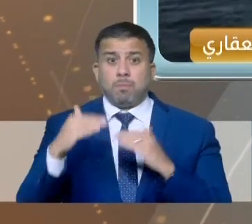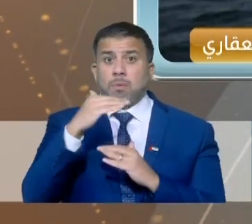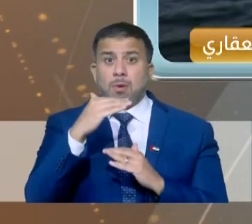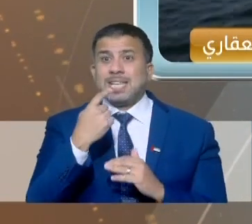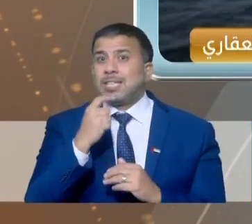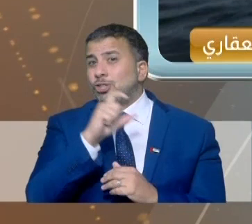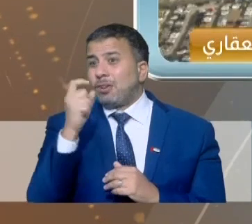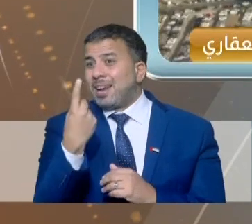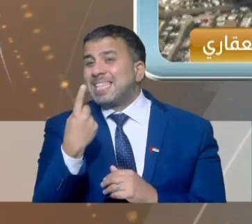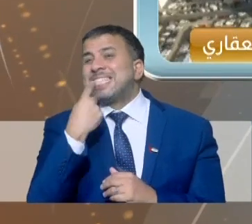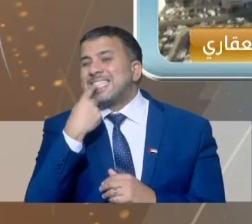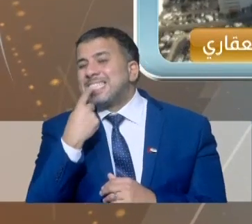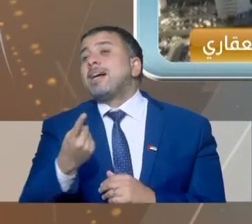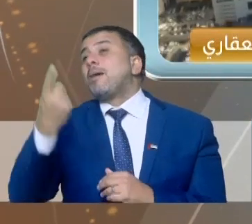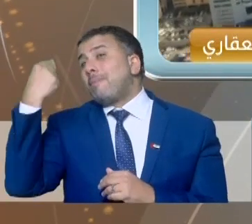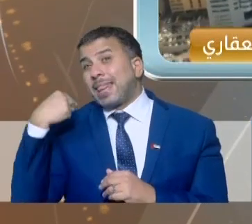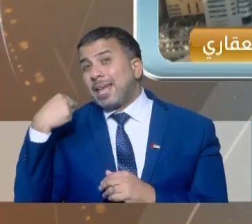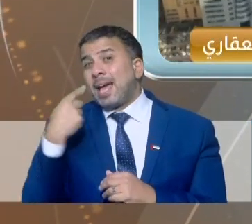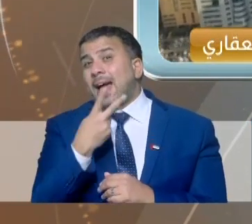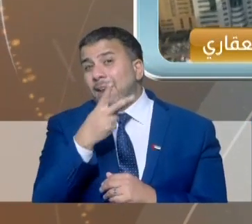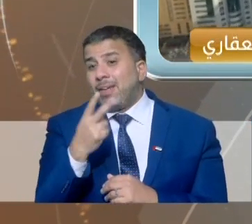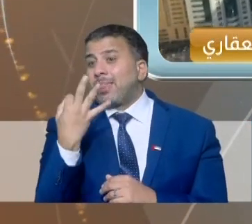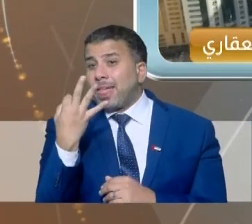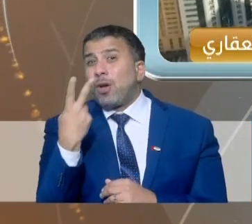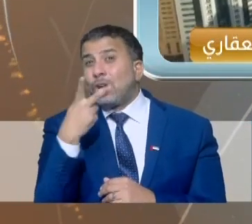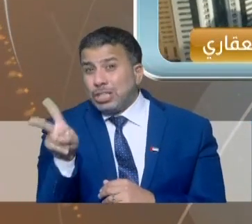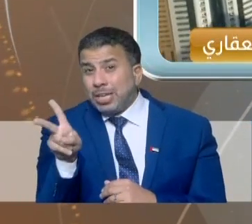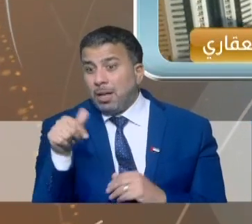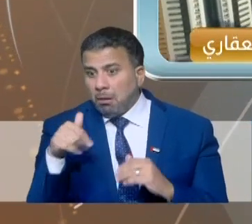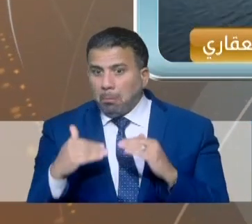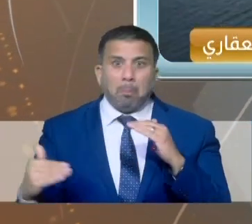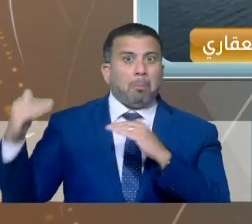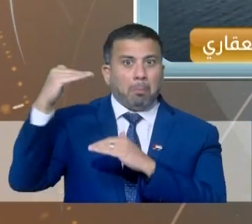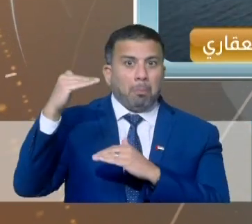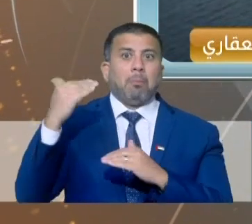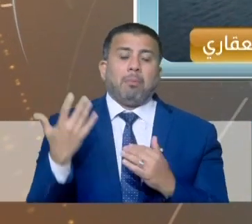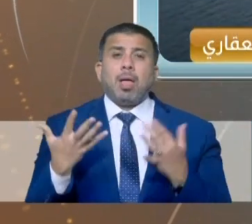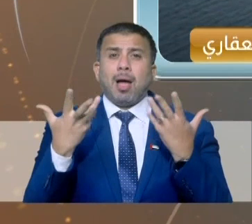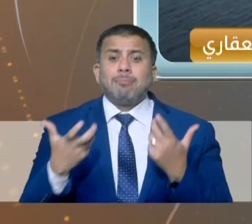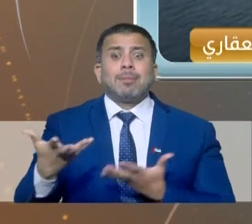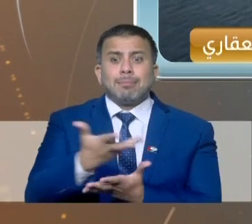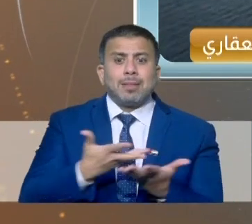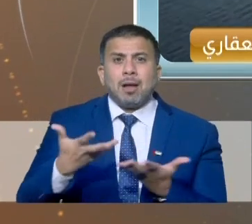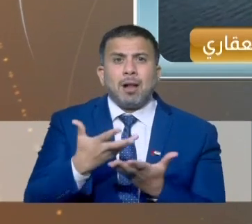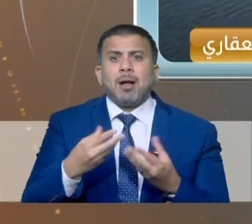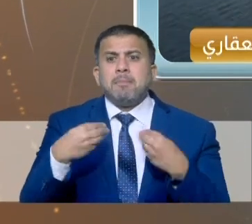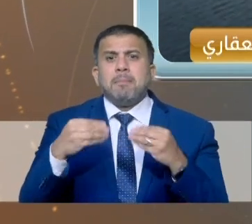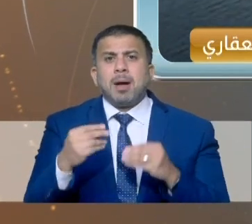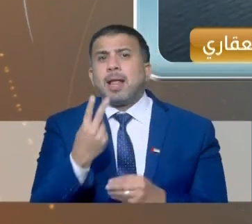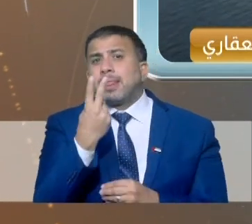مقارنة بشهر يناير من العام الماضي 2023، حيث بلغ حجم التداول النقدي